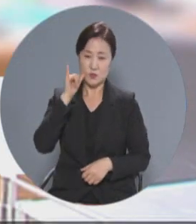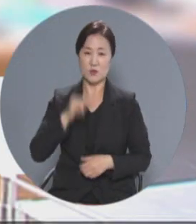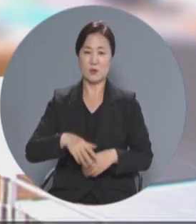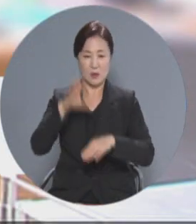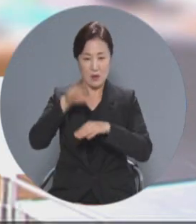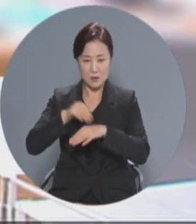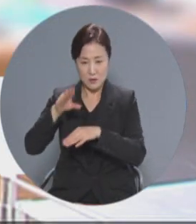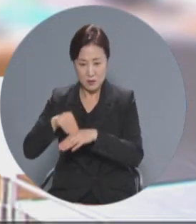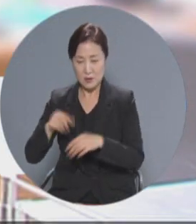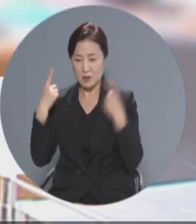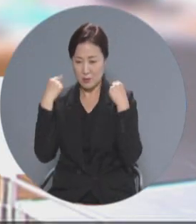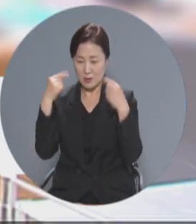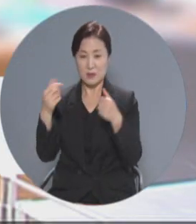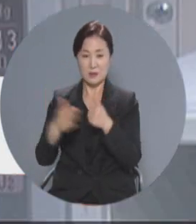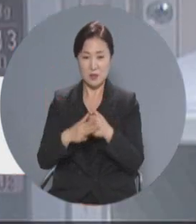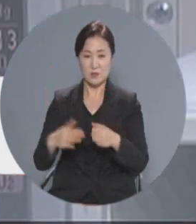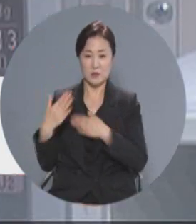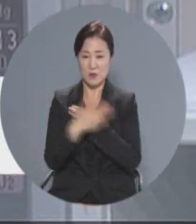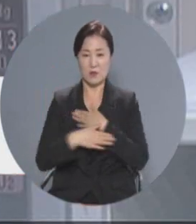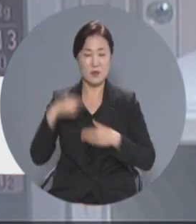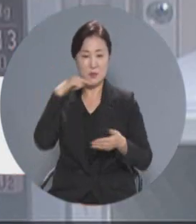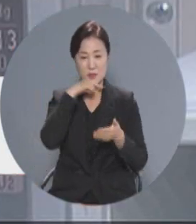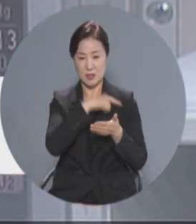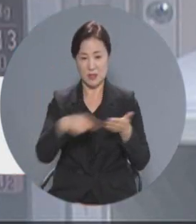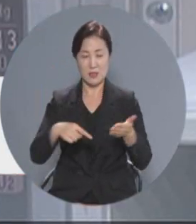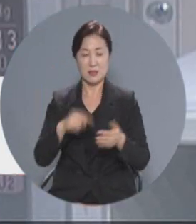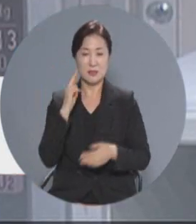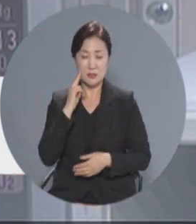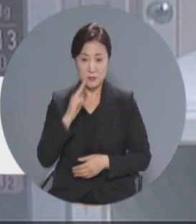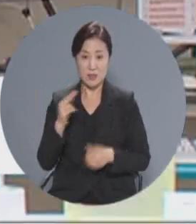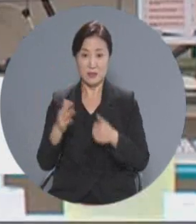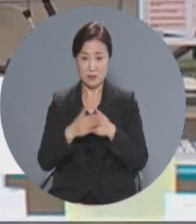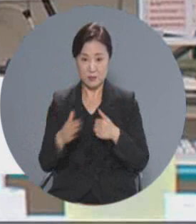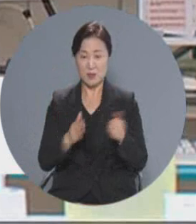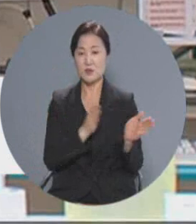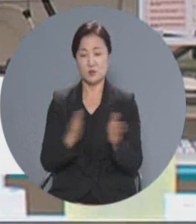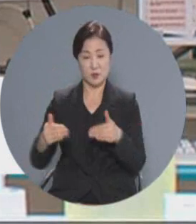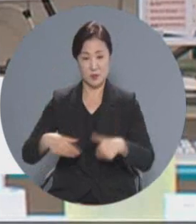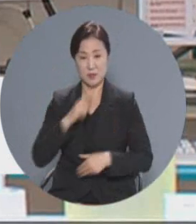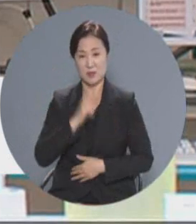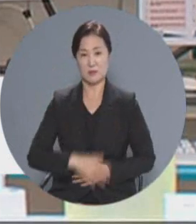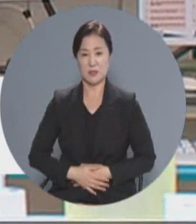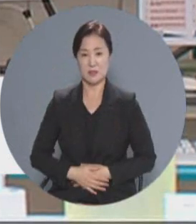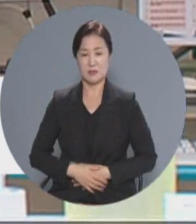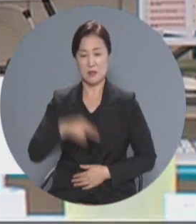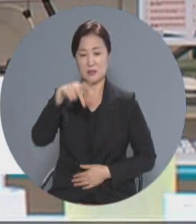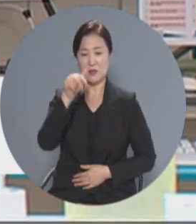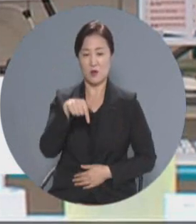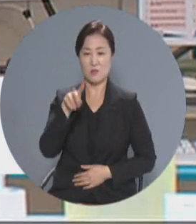만성적인 노출로 이어져 건강 피해가 심각하다며 이같이 주장하고 특히 성면 등